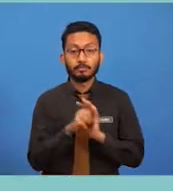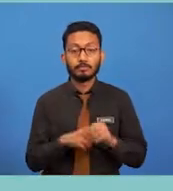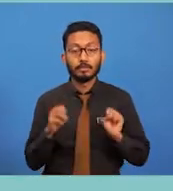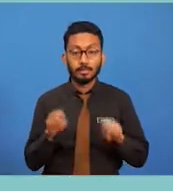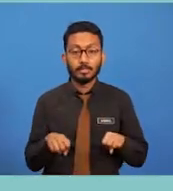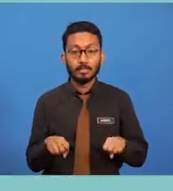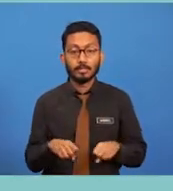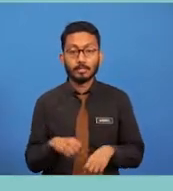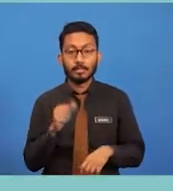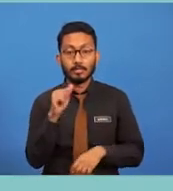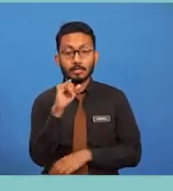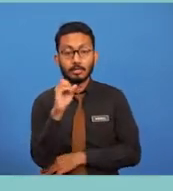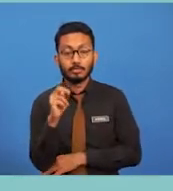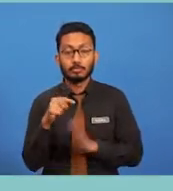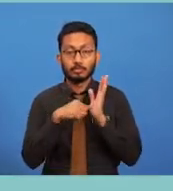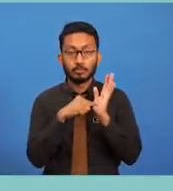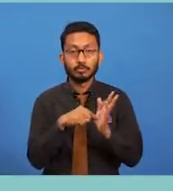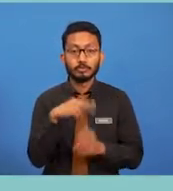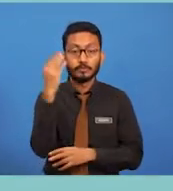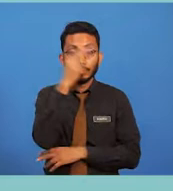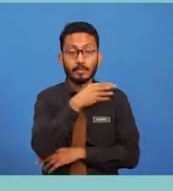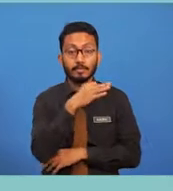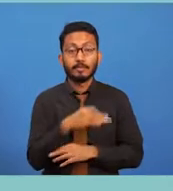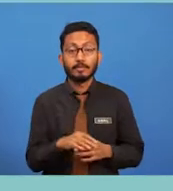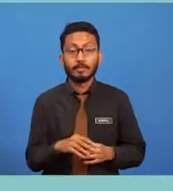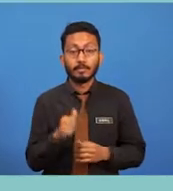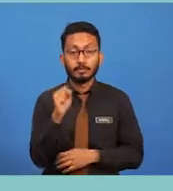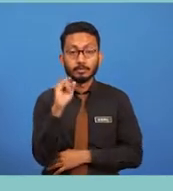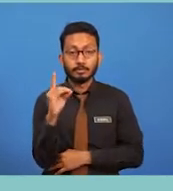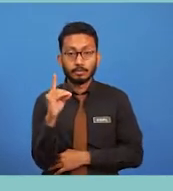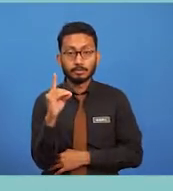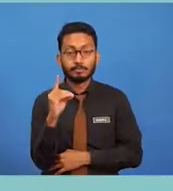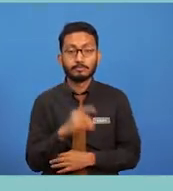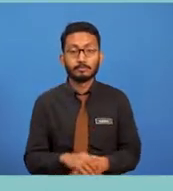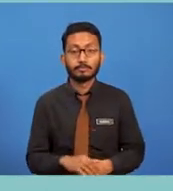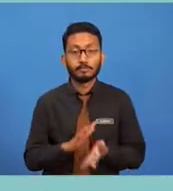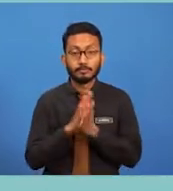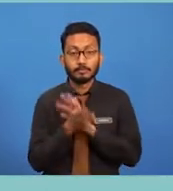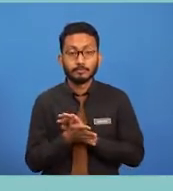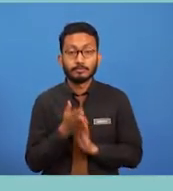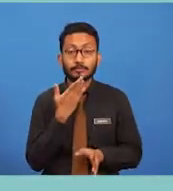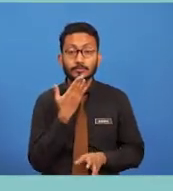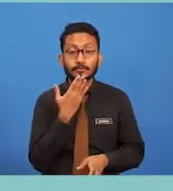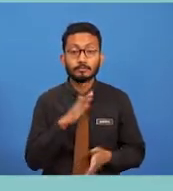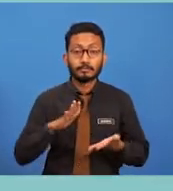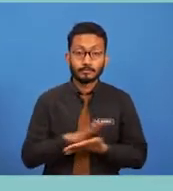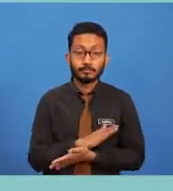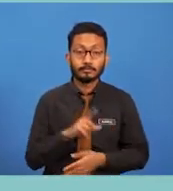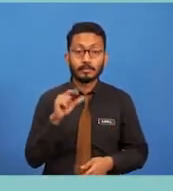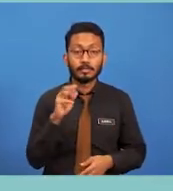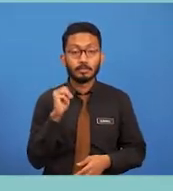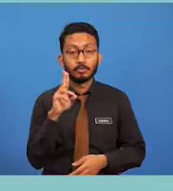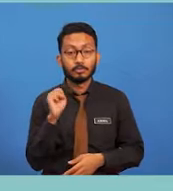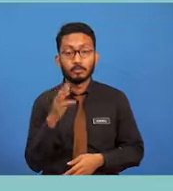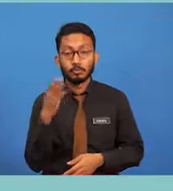sifat keasidannya. Maka, warna kertas limus biru lembap berubah